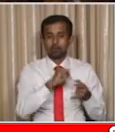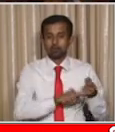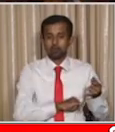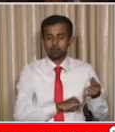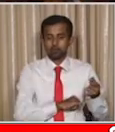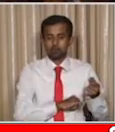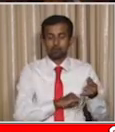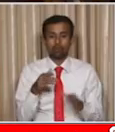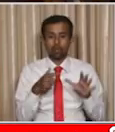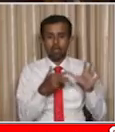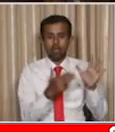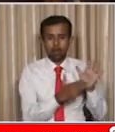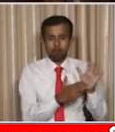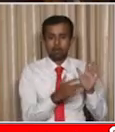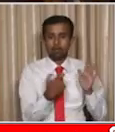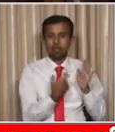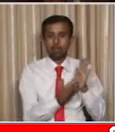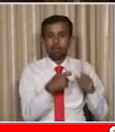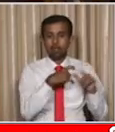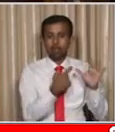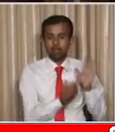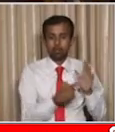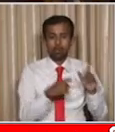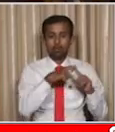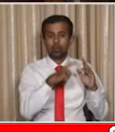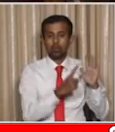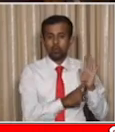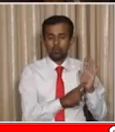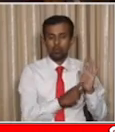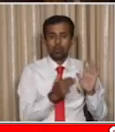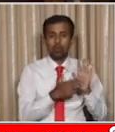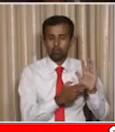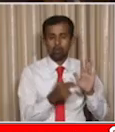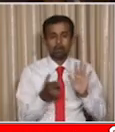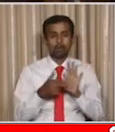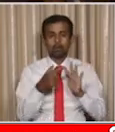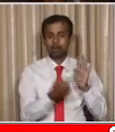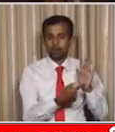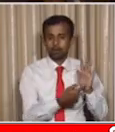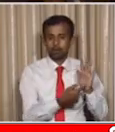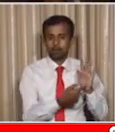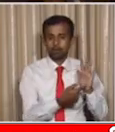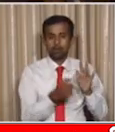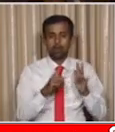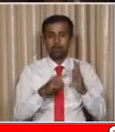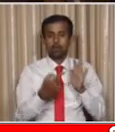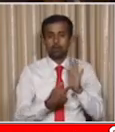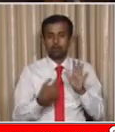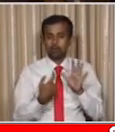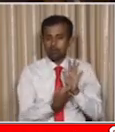அம்பாள்புரம், கரும்புள்ளியான், கொல்லிவிளாங்குளம், மூன்று முறிப்பு, நெட்டாங்கண்டல், ஒட்டர்த்தகுளம்,